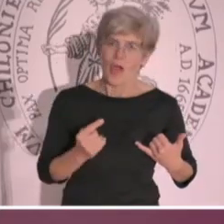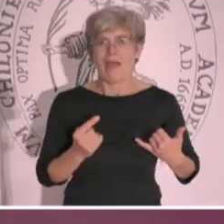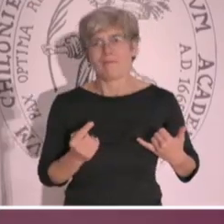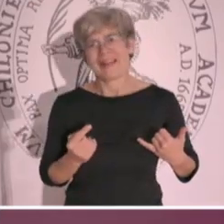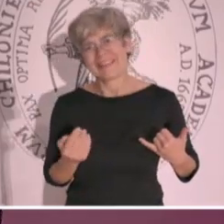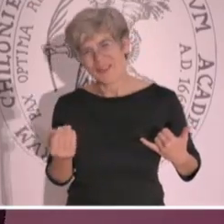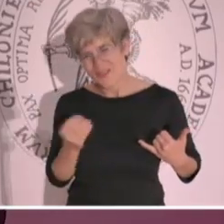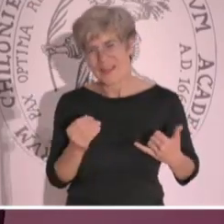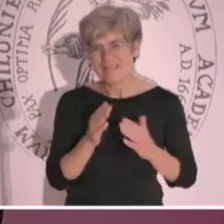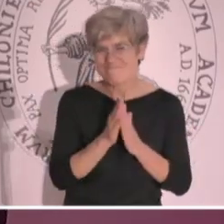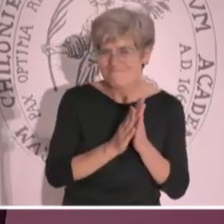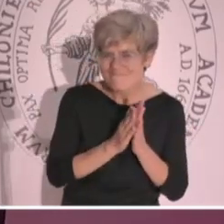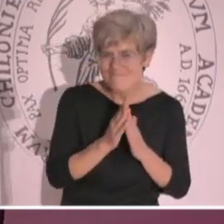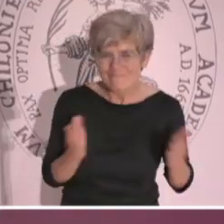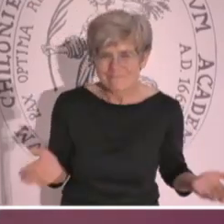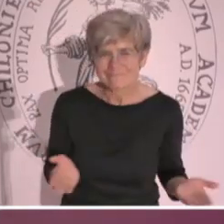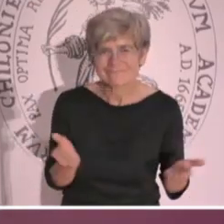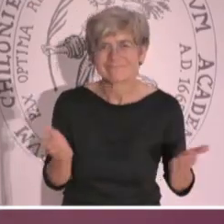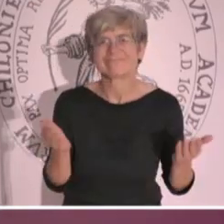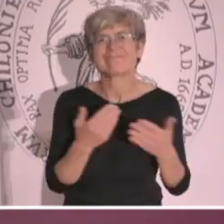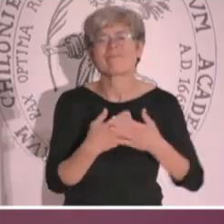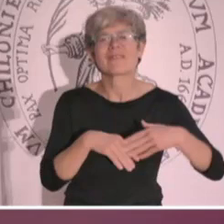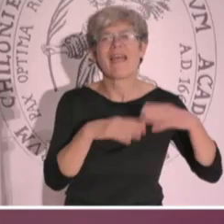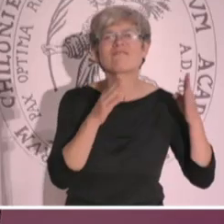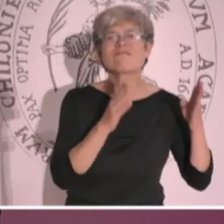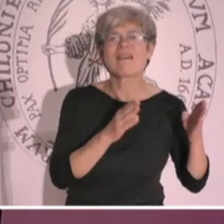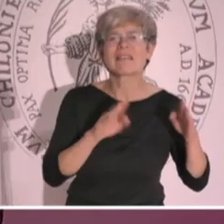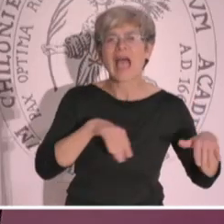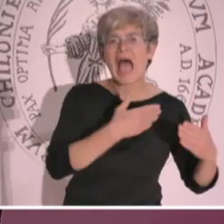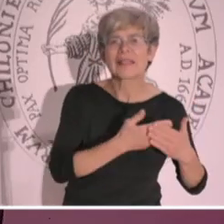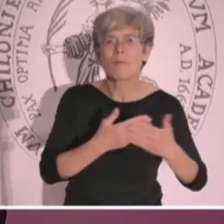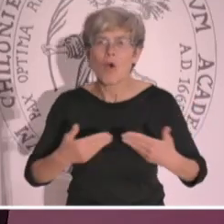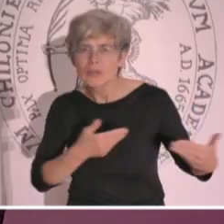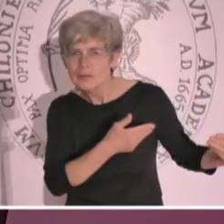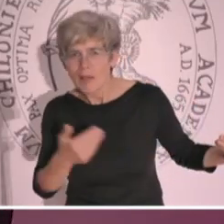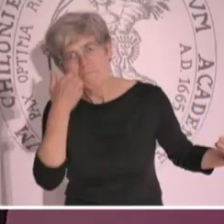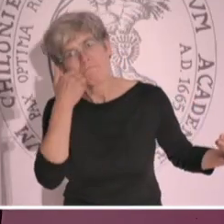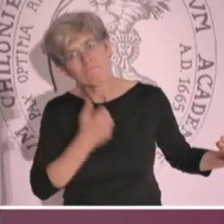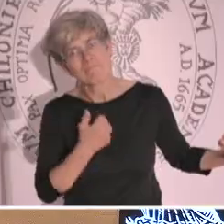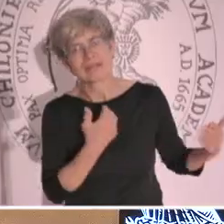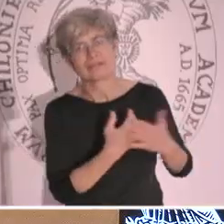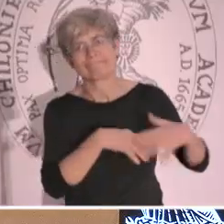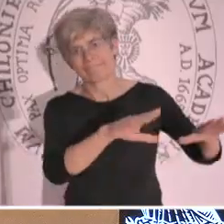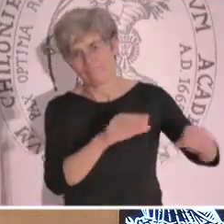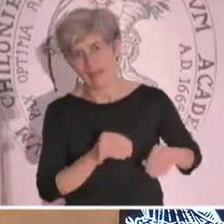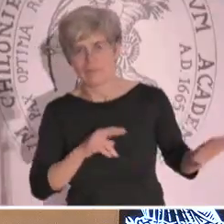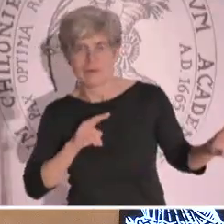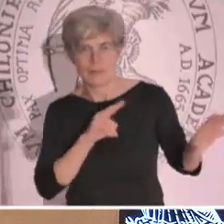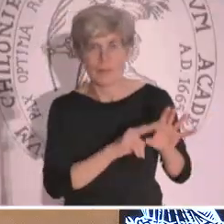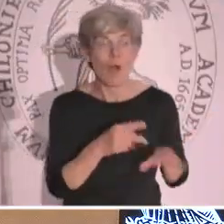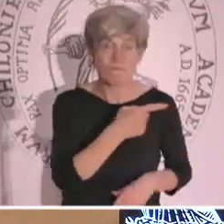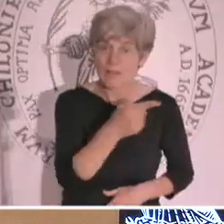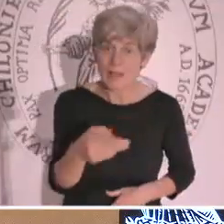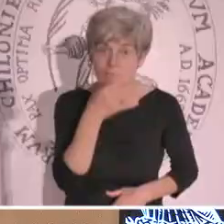zusätzlich animieren. Nutzen Sie die Angebote der Fächer und Fakultäten. Gehen Sie bei Fragen zu Ihrem Studium auf unsere Einrichtungen